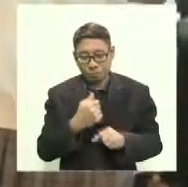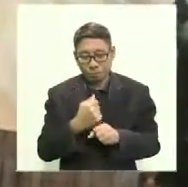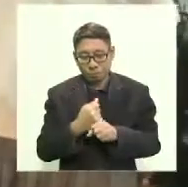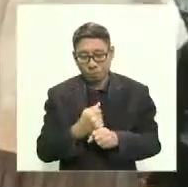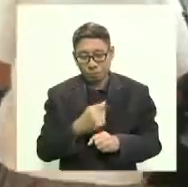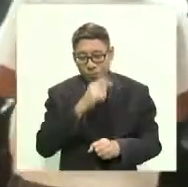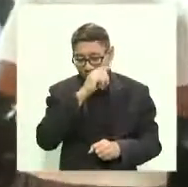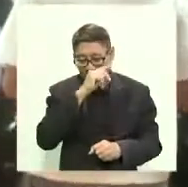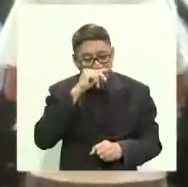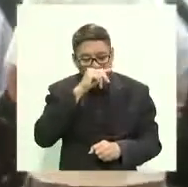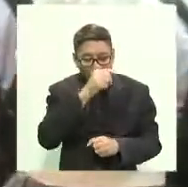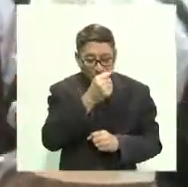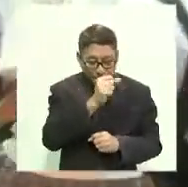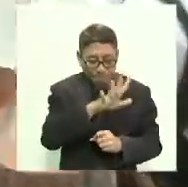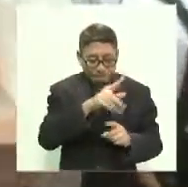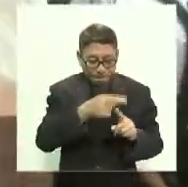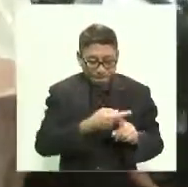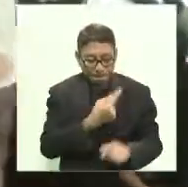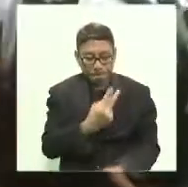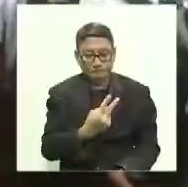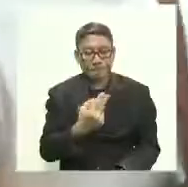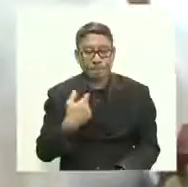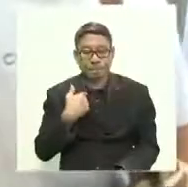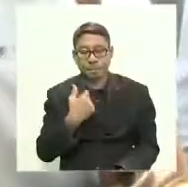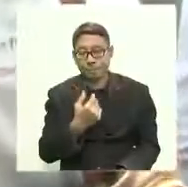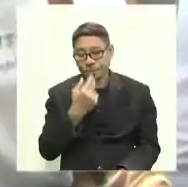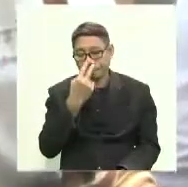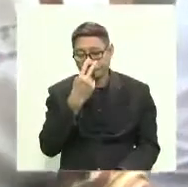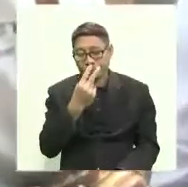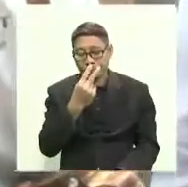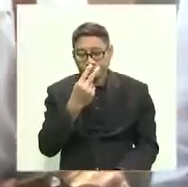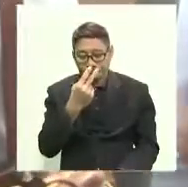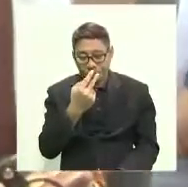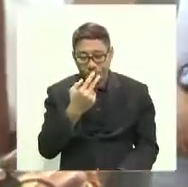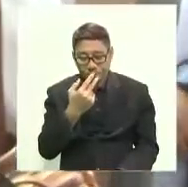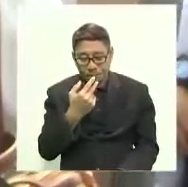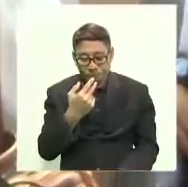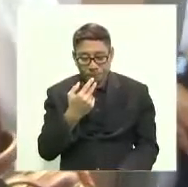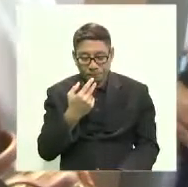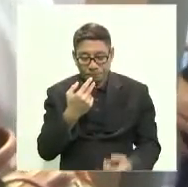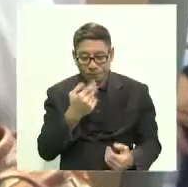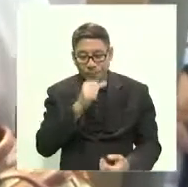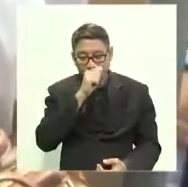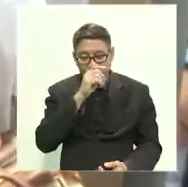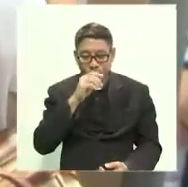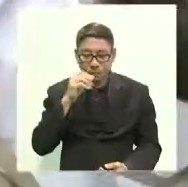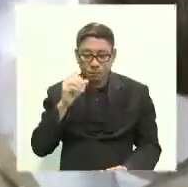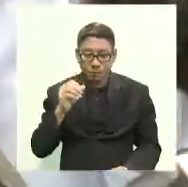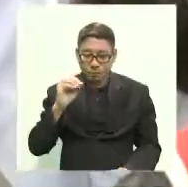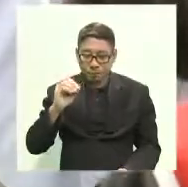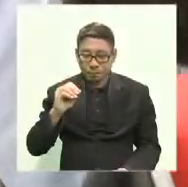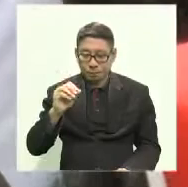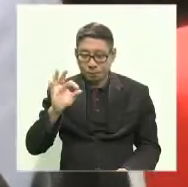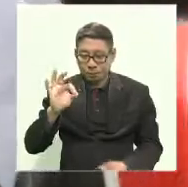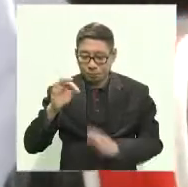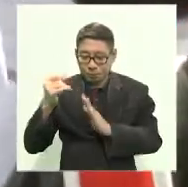จะไปจ่อคอหอยกันวันที่15กุมภาพันธ์แน่นอนนะครับอันนี้เป็นกรอบกว้างที่เขาวางเอาไว้ก่อนหน้านี ้ค่ะ ส่วนการสอบโอเน็ตและ9วิช